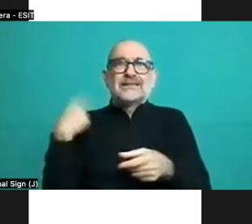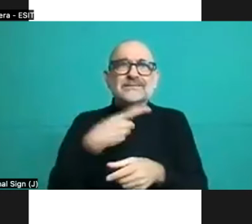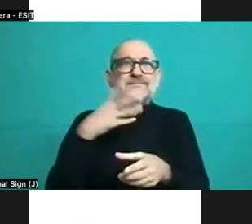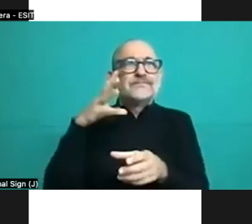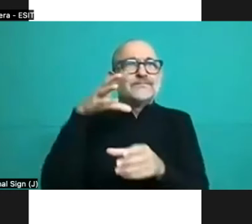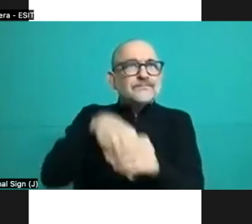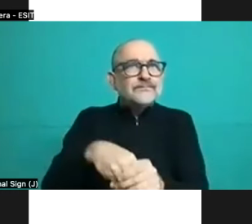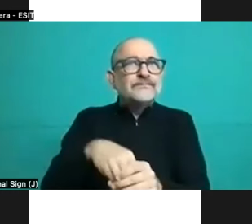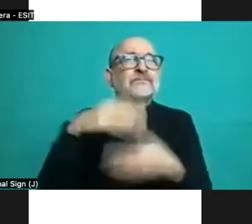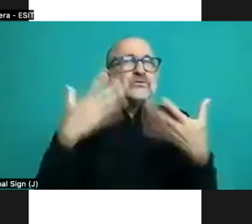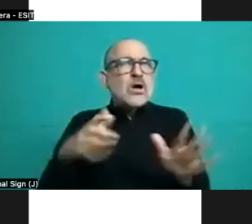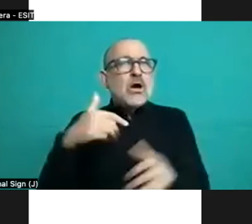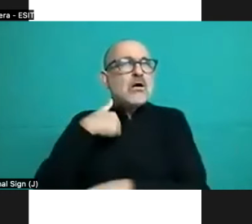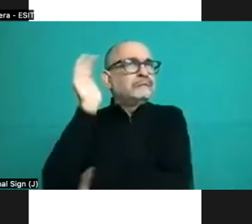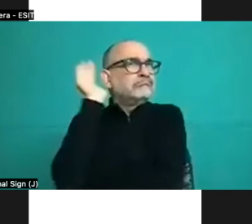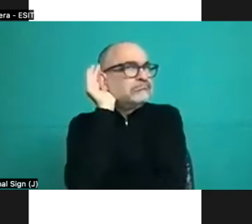que